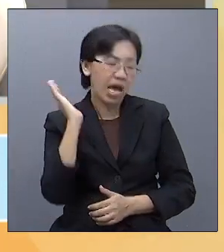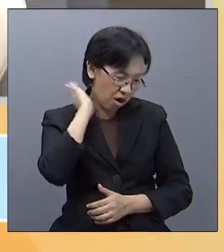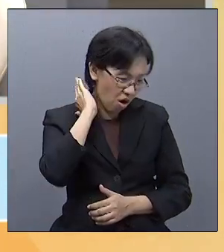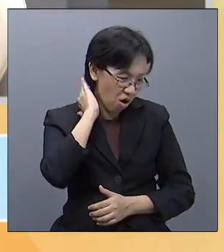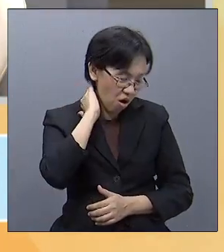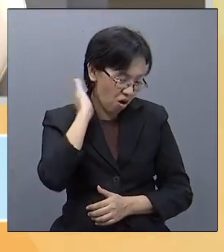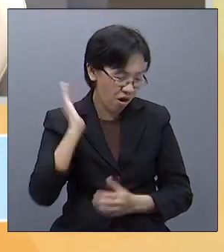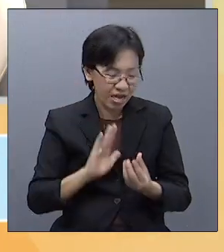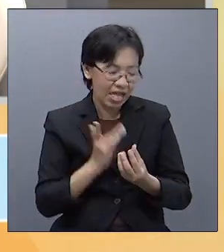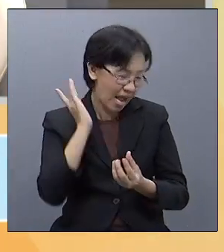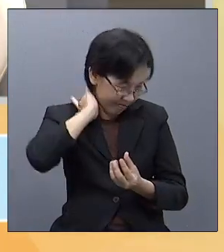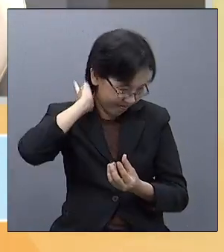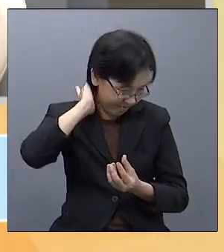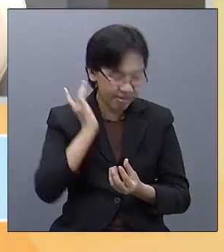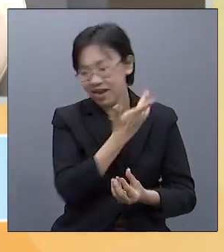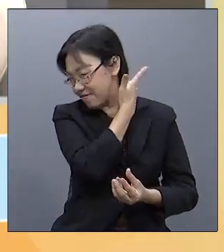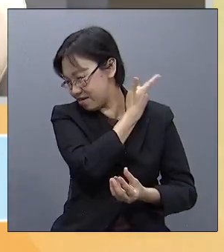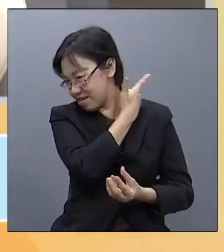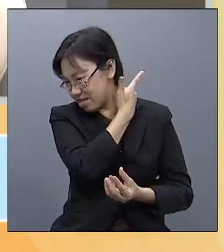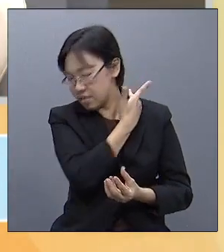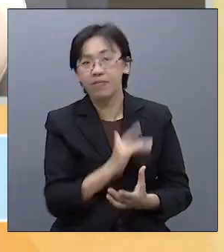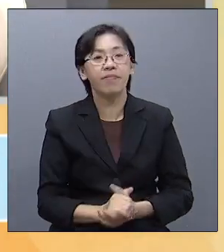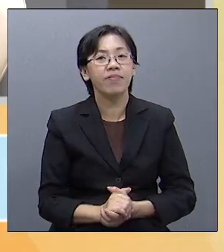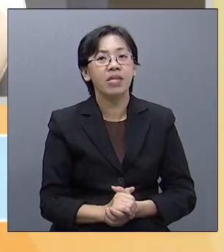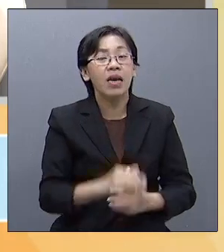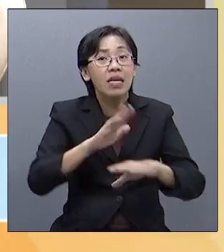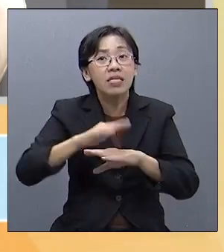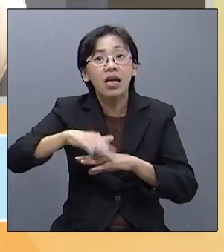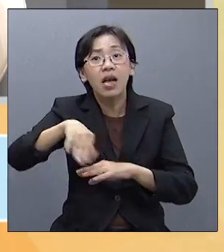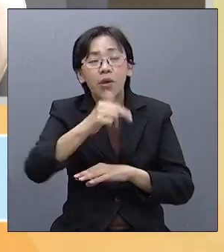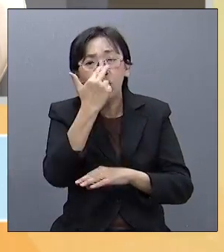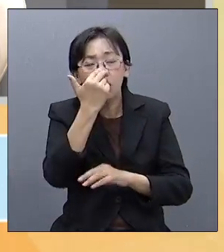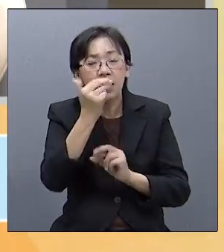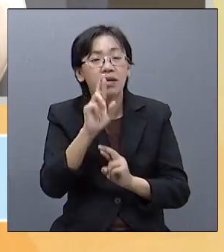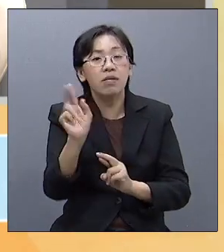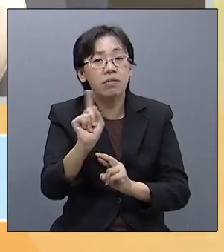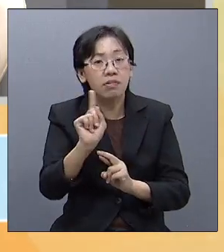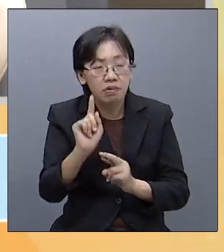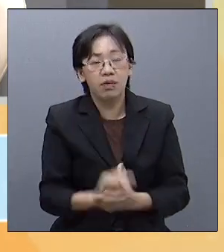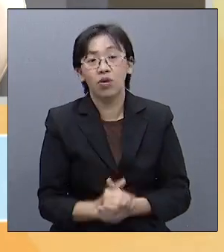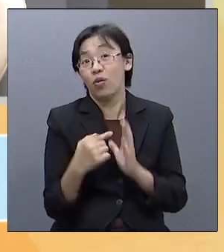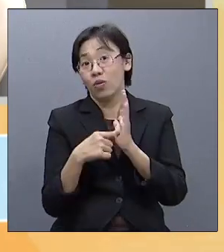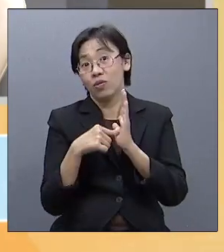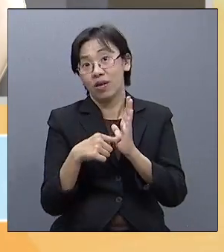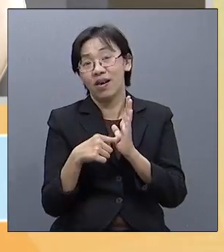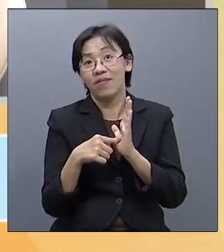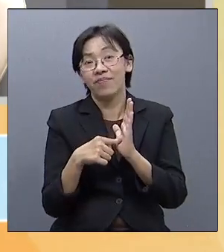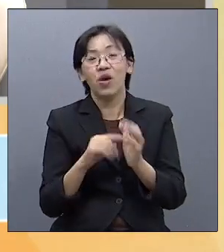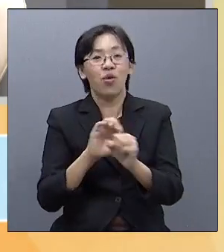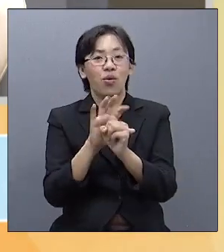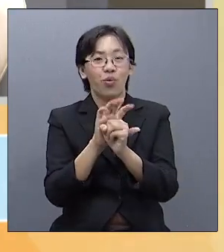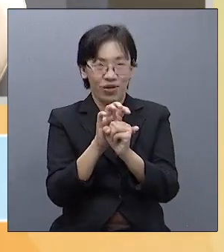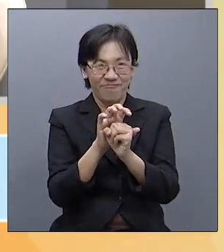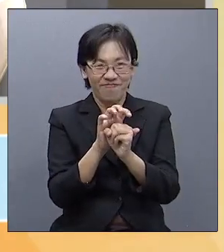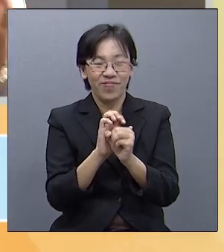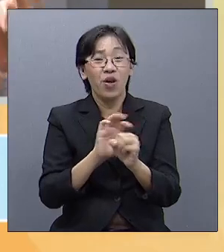ออทาหลังคออ ันนี้คือเต็มที่แล้วนะคะทีนี้มันมีอีกหนึ่งเรื่องที่ยังคงต้องระวังเหมือนกันนะคุณหมอต้นนั่นก็คือประเด็นอย่างโควิดนะ